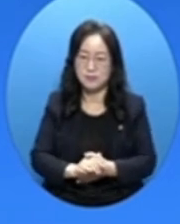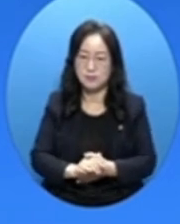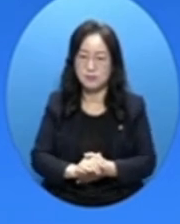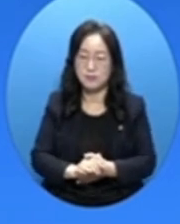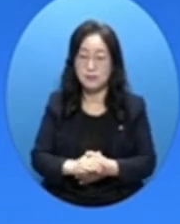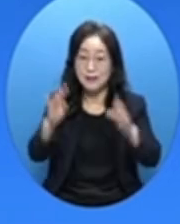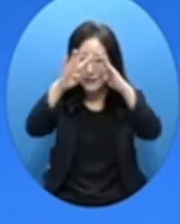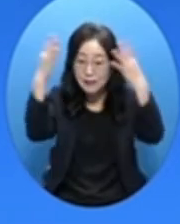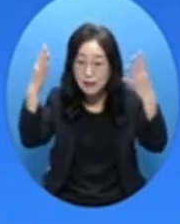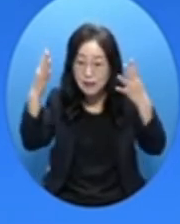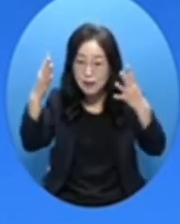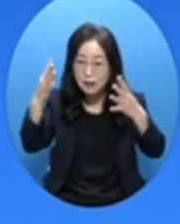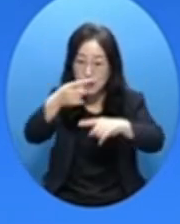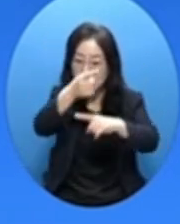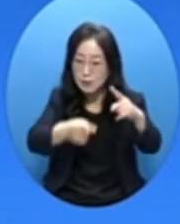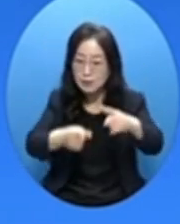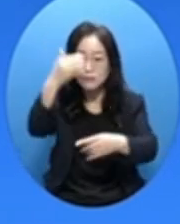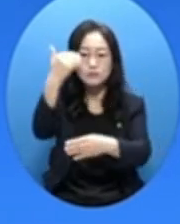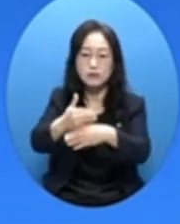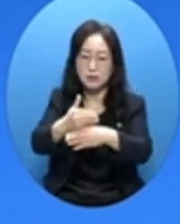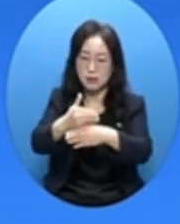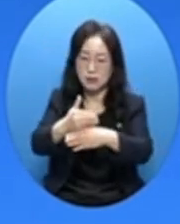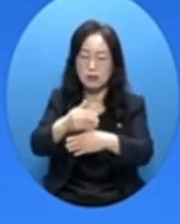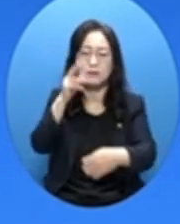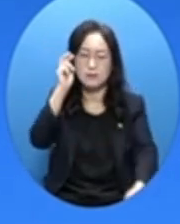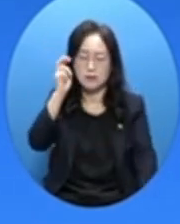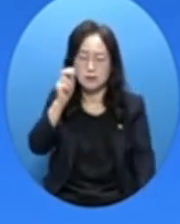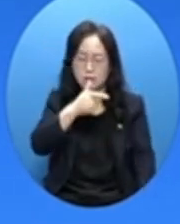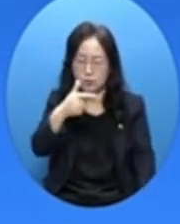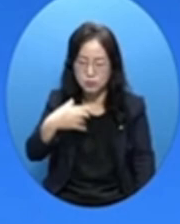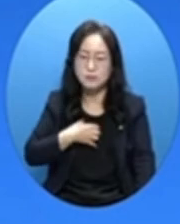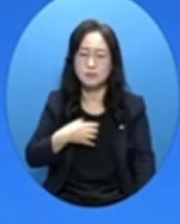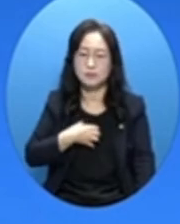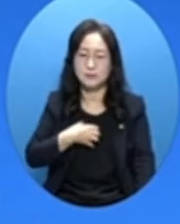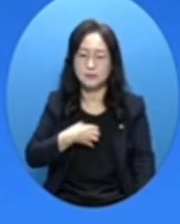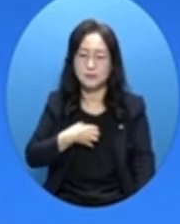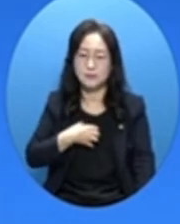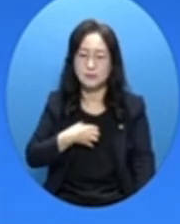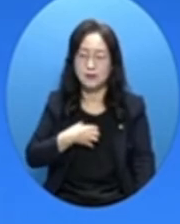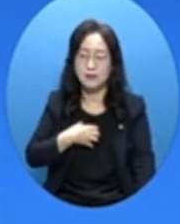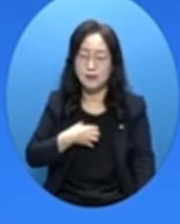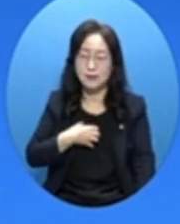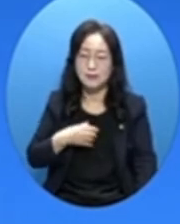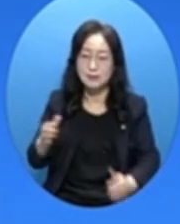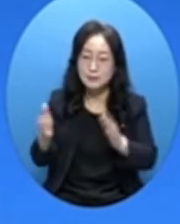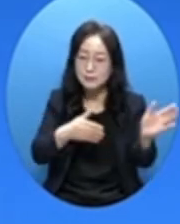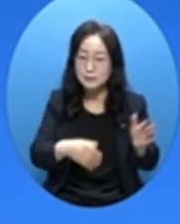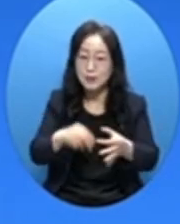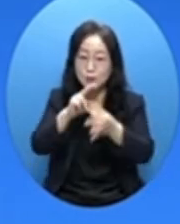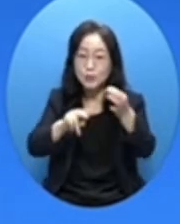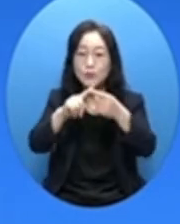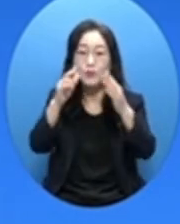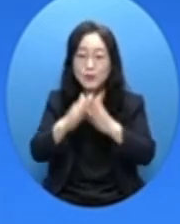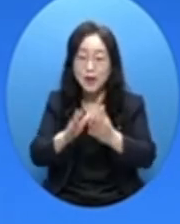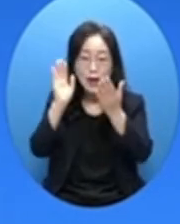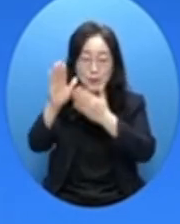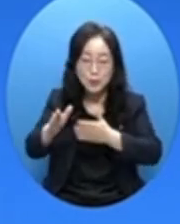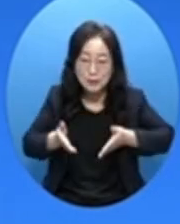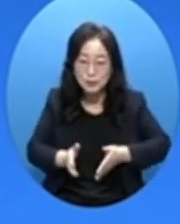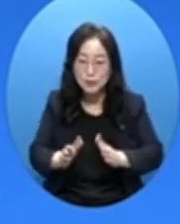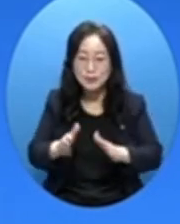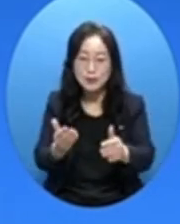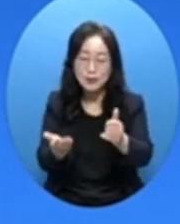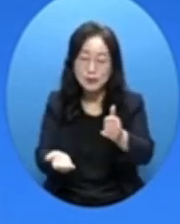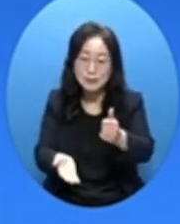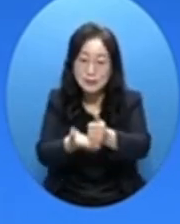대학의 절반은 문을 닫아야 됩니다. 큰 위기입니다. 그래서 저희 교회에서는 앞으로 출산 장려뿐 아니라